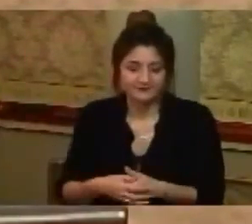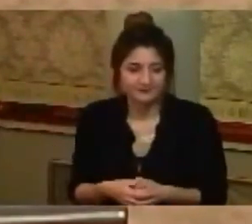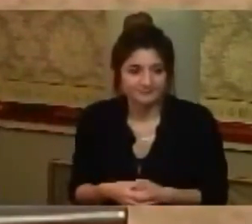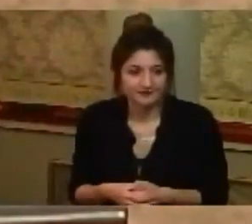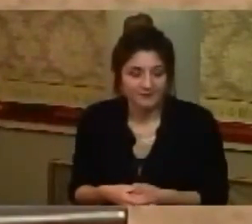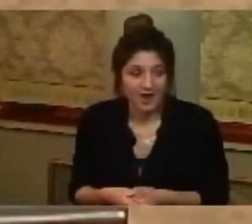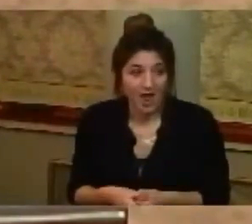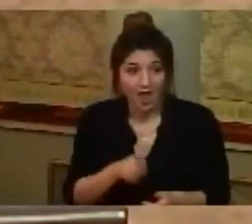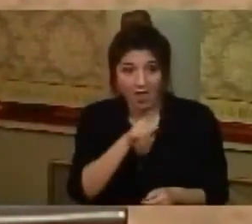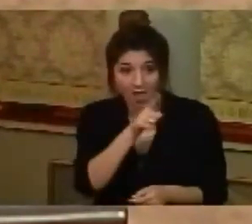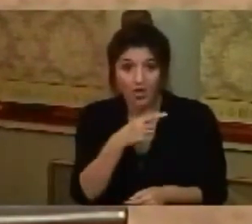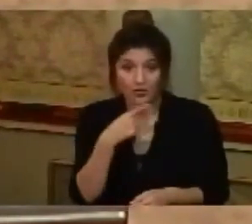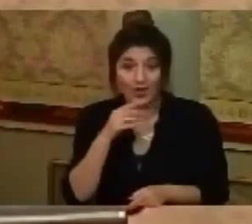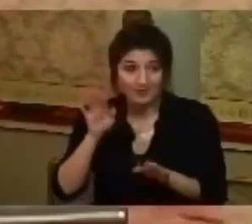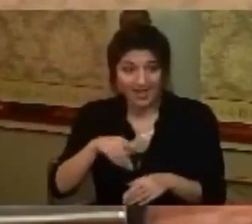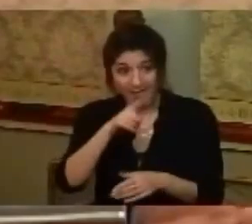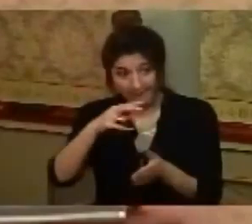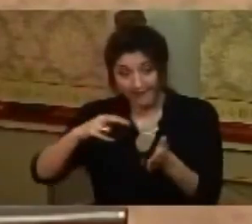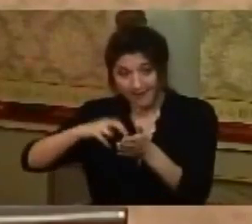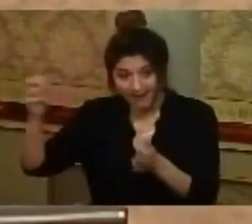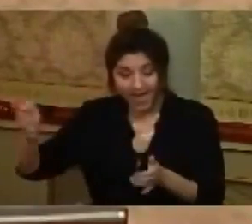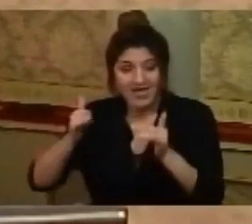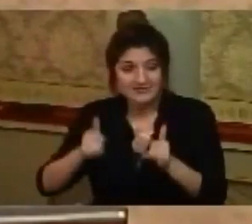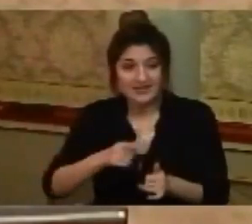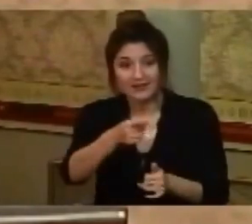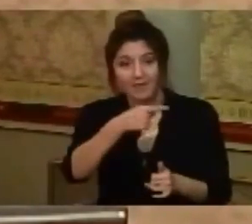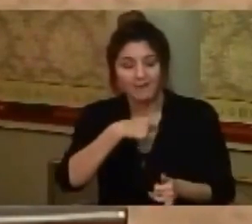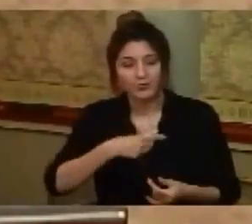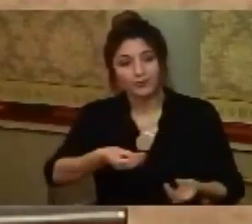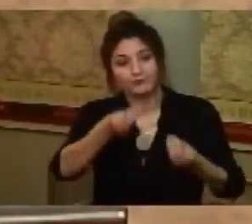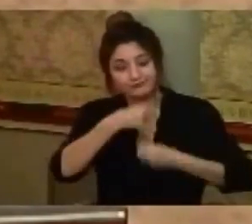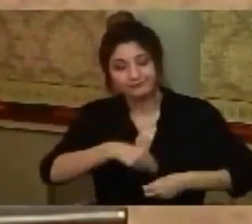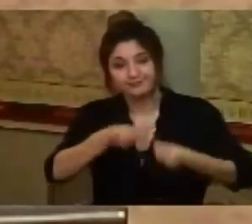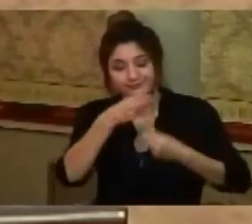I onda vi koji glasate gore da nam uzmu, još ovdje mi prodajte pamet.